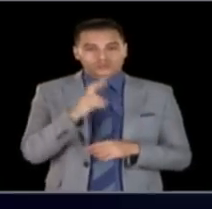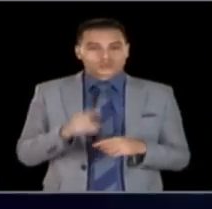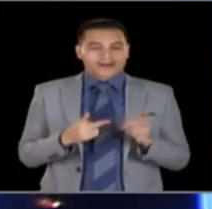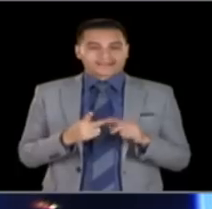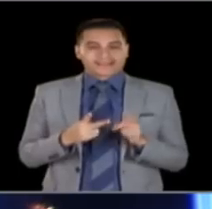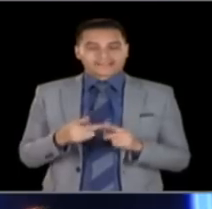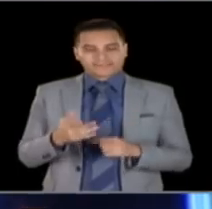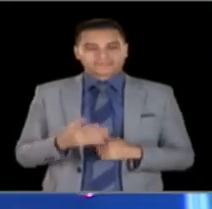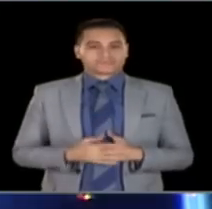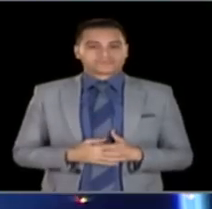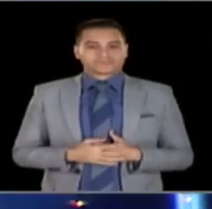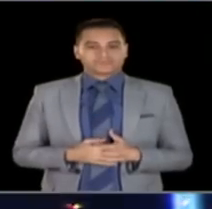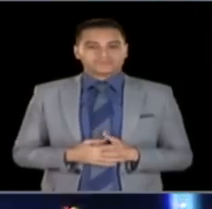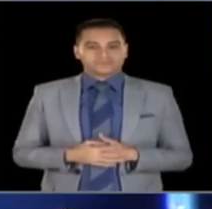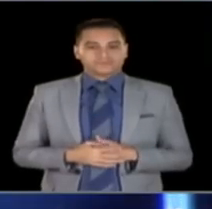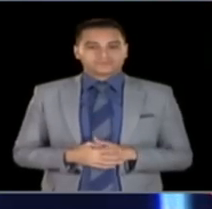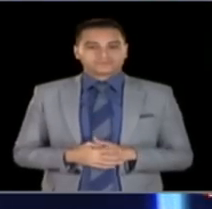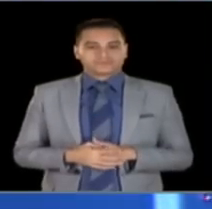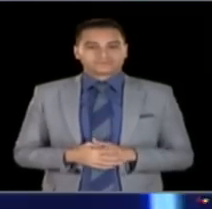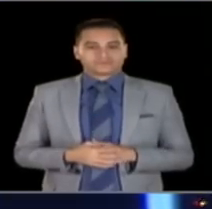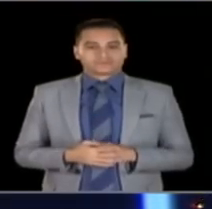السؤال الثاني،